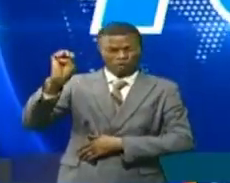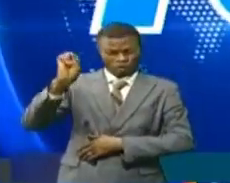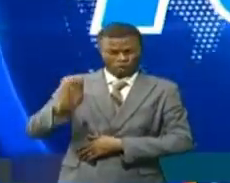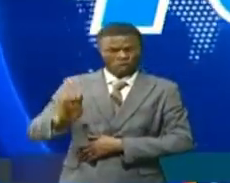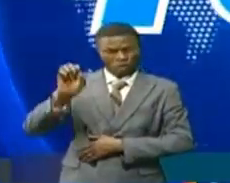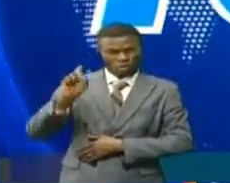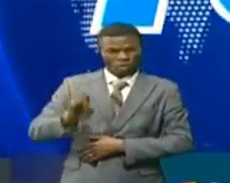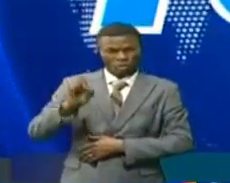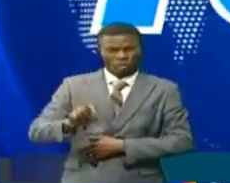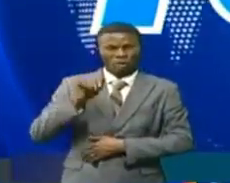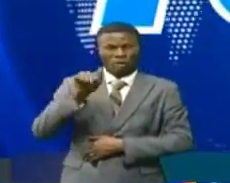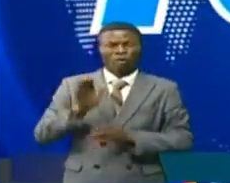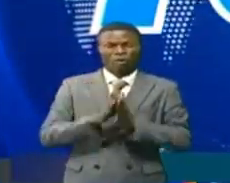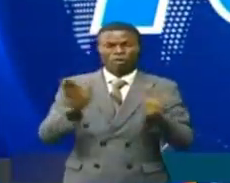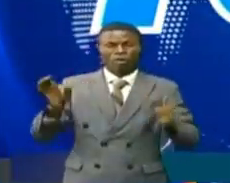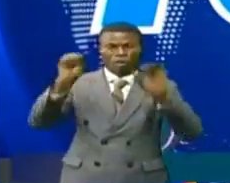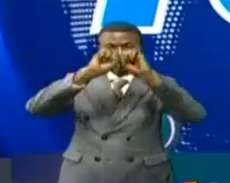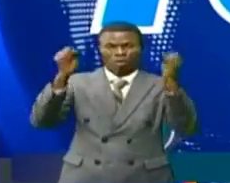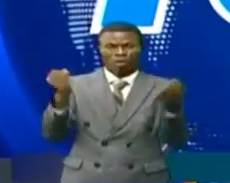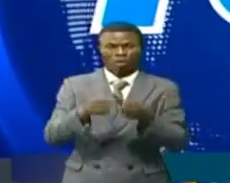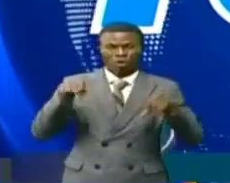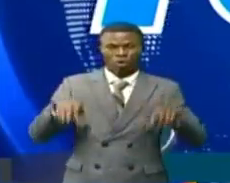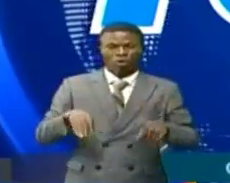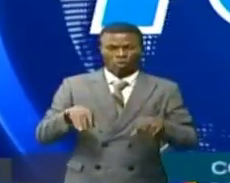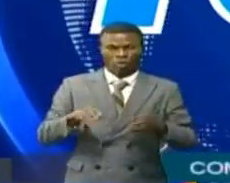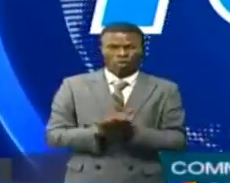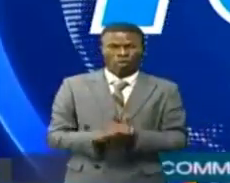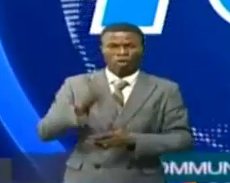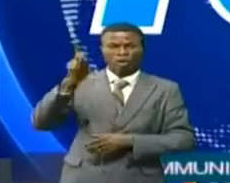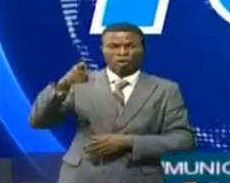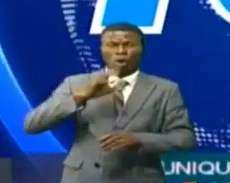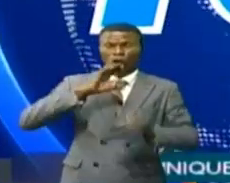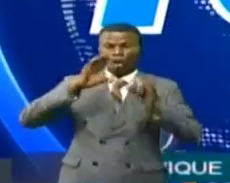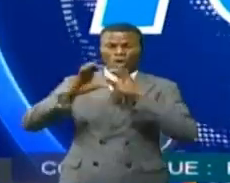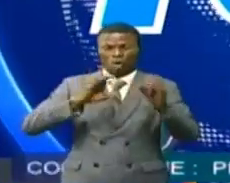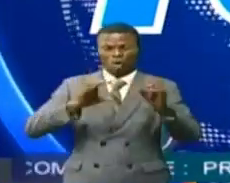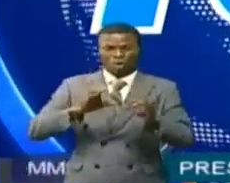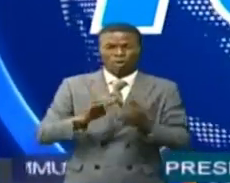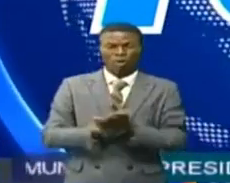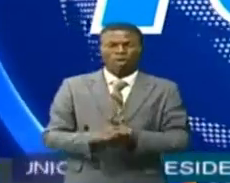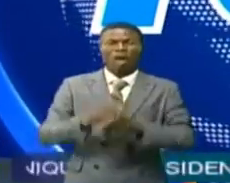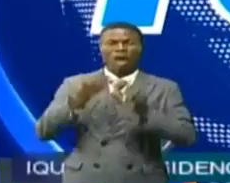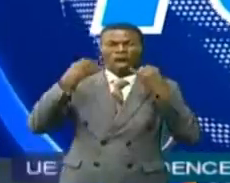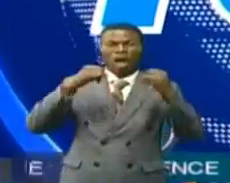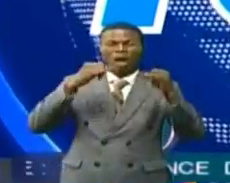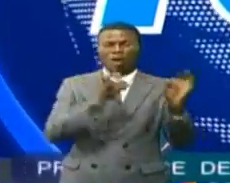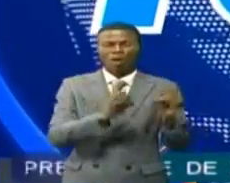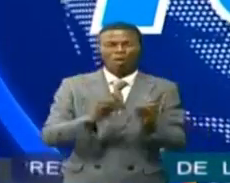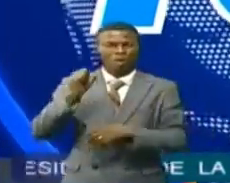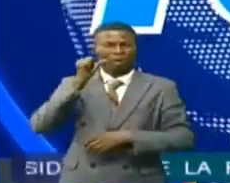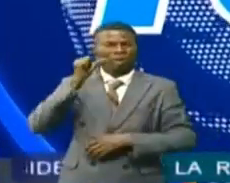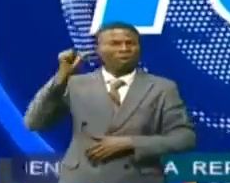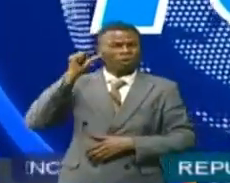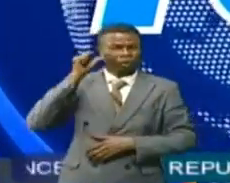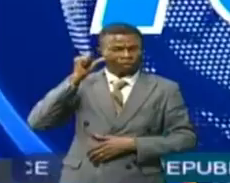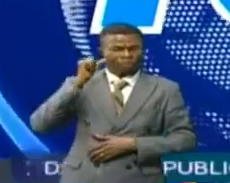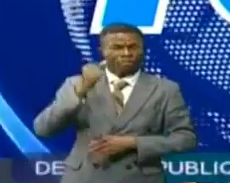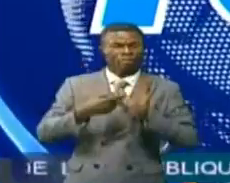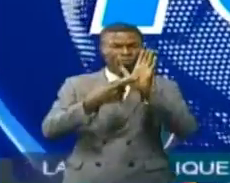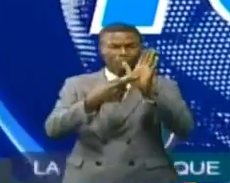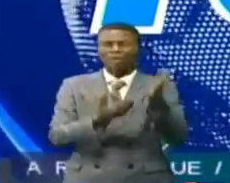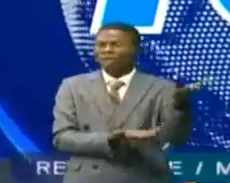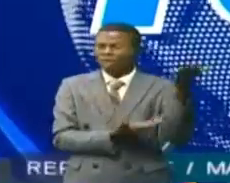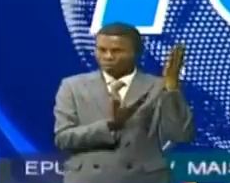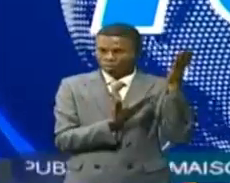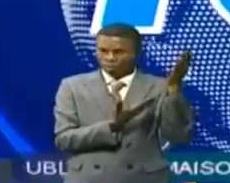Le directeur général de la Société congolaise des postes et télécommunications au cours d'une matinée d'information organisée hier montrait